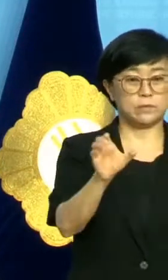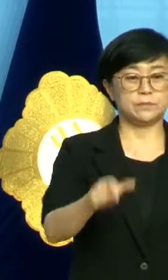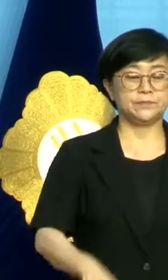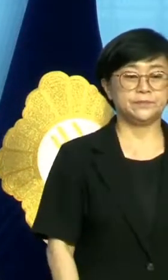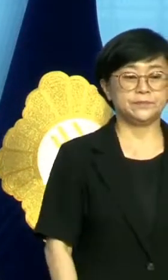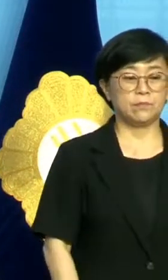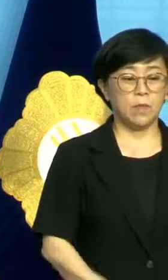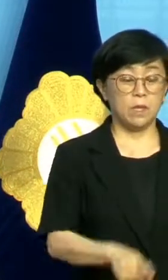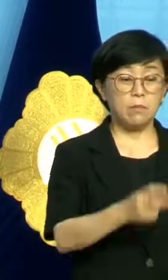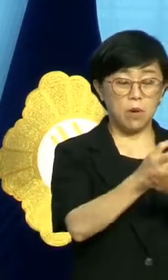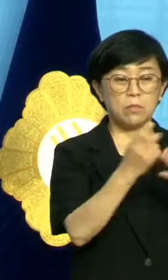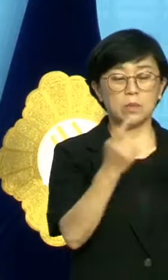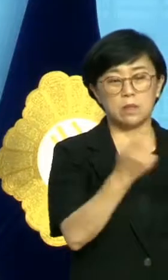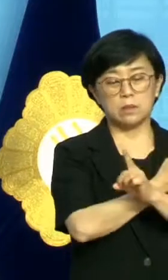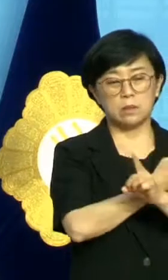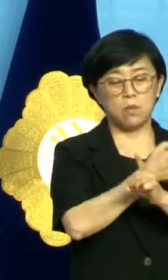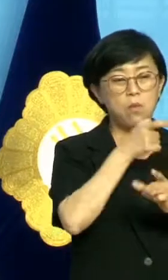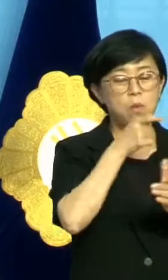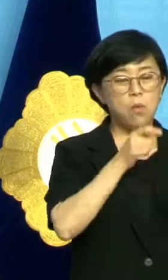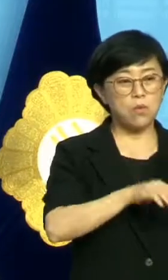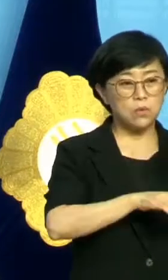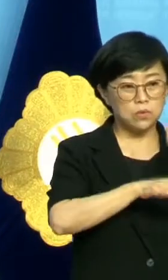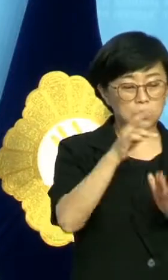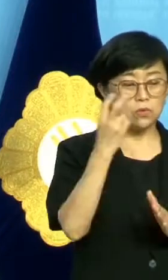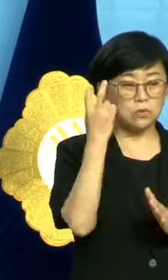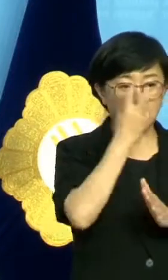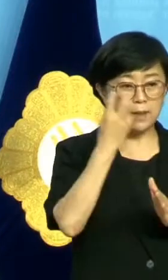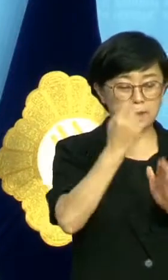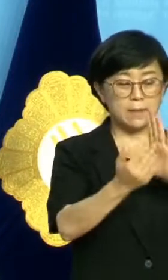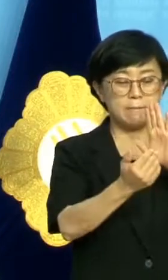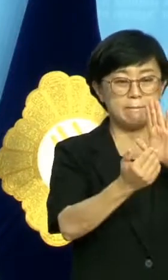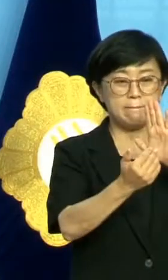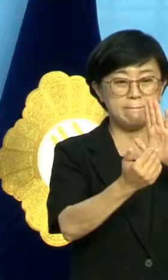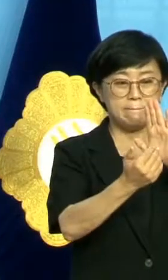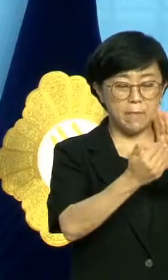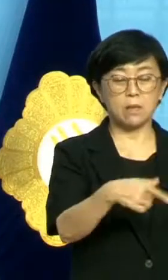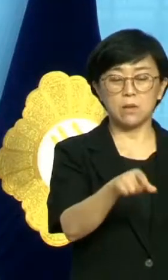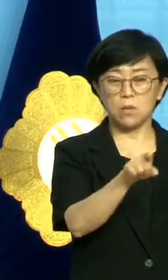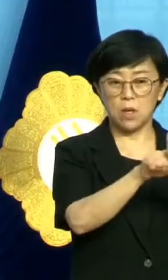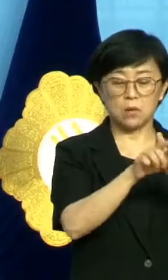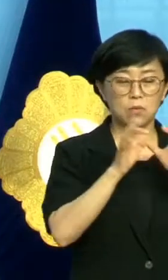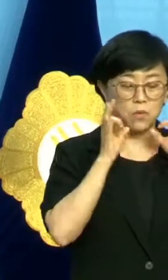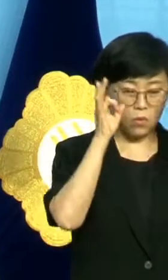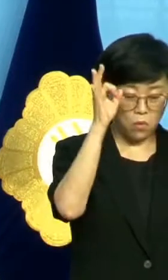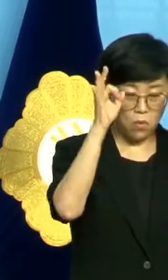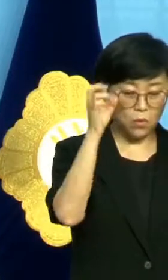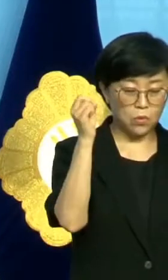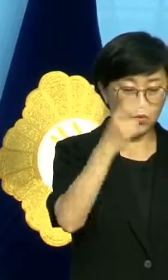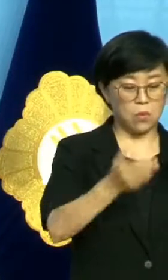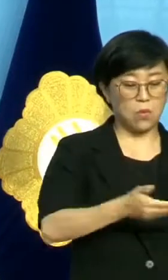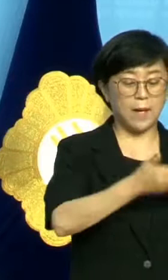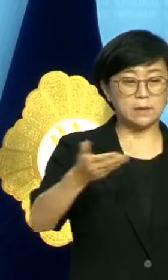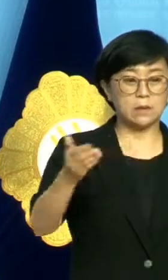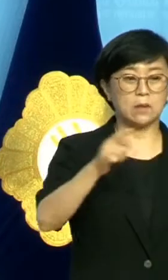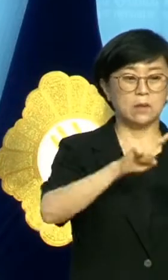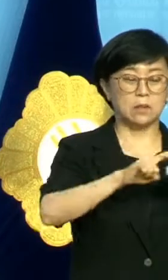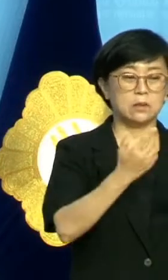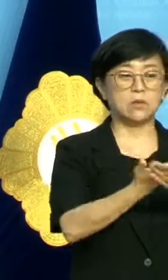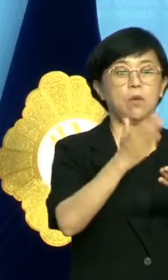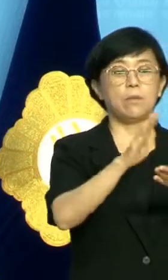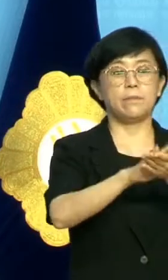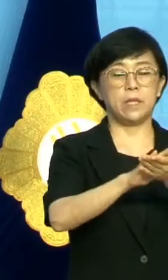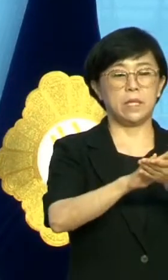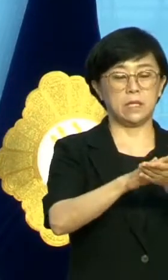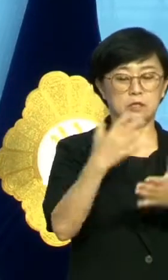하천법 을 개성 하여 홍수 갈릴 수역에 홍수 예방을 위해 노력한 노력과 뜬 하천정비 부광 의무를